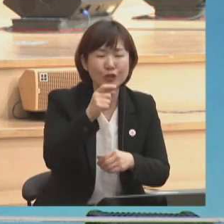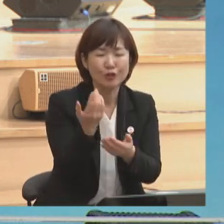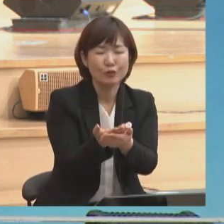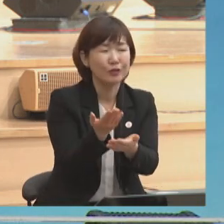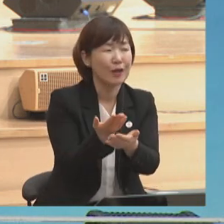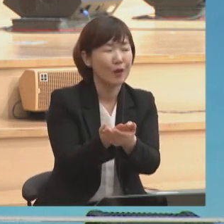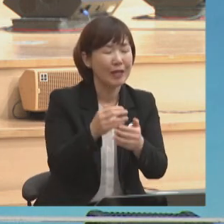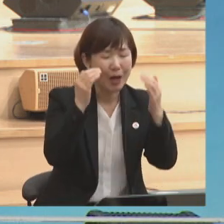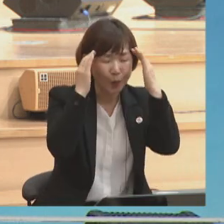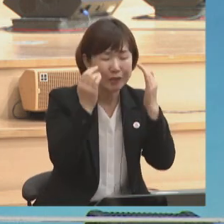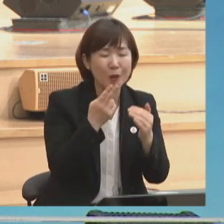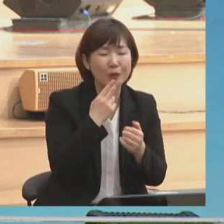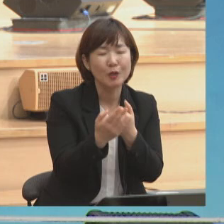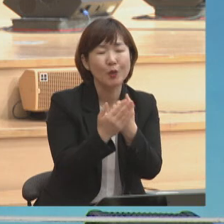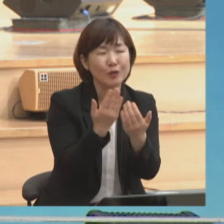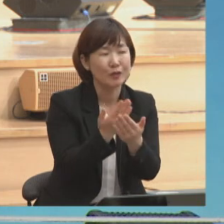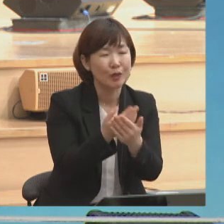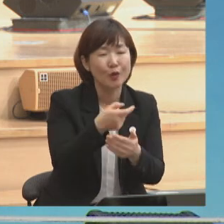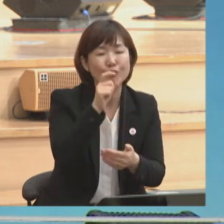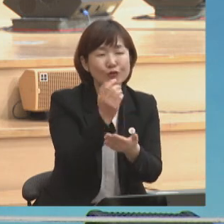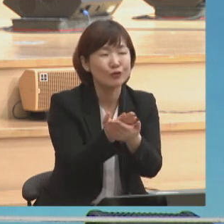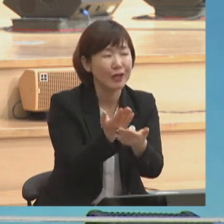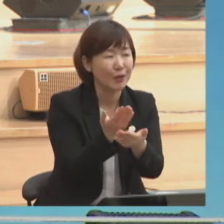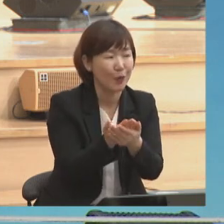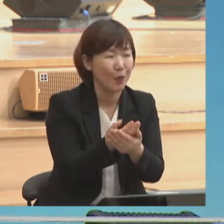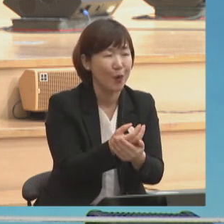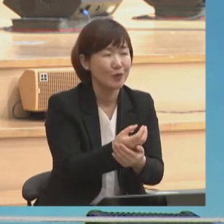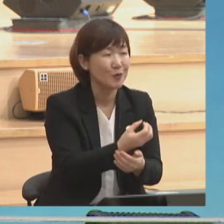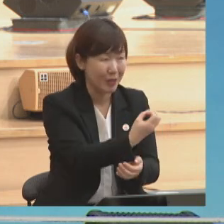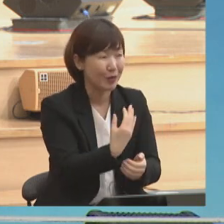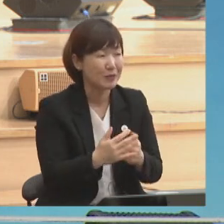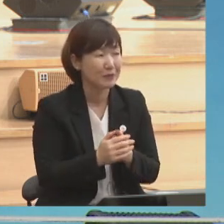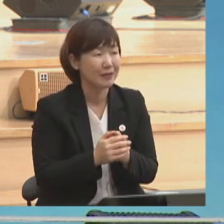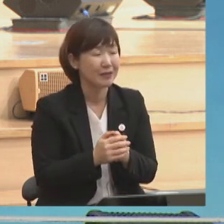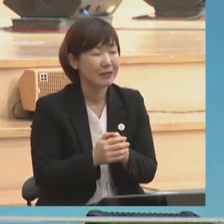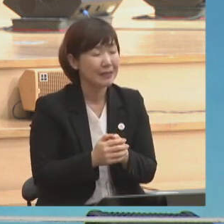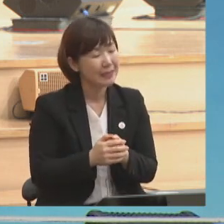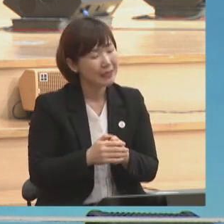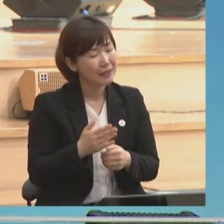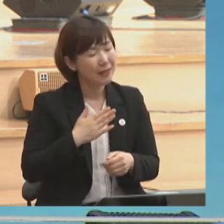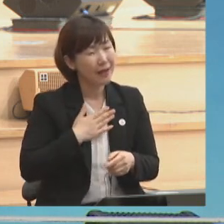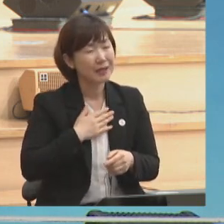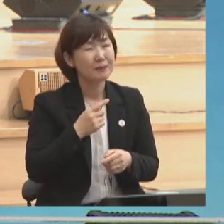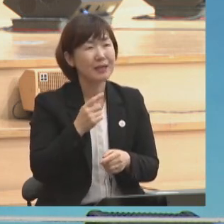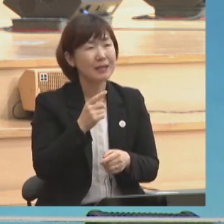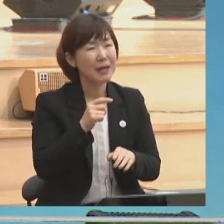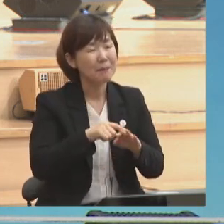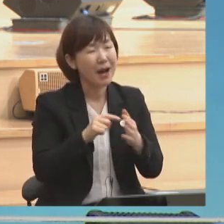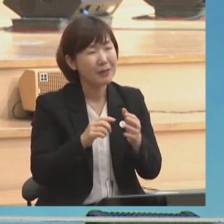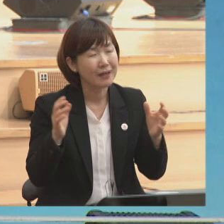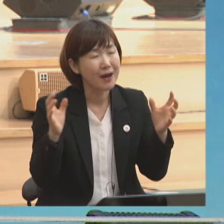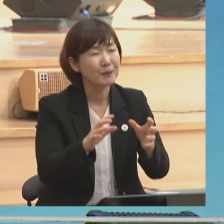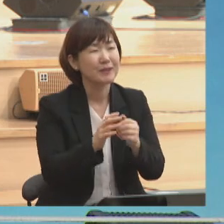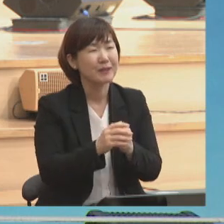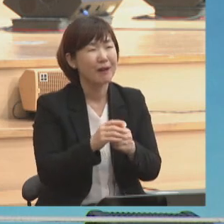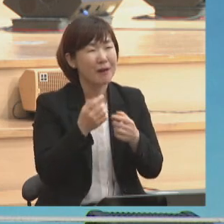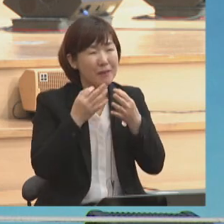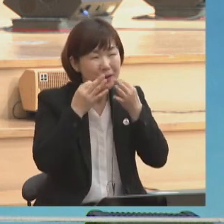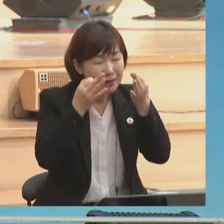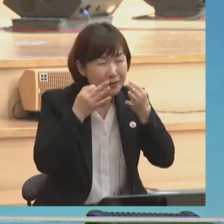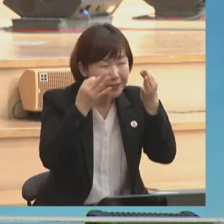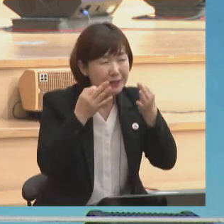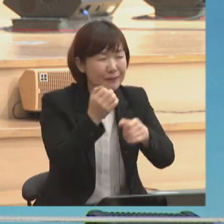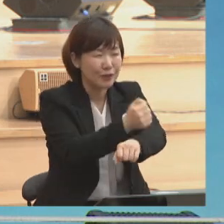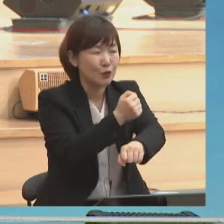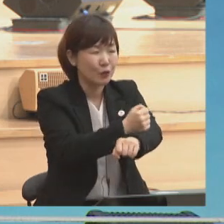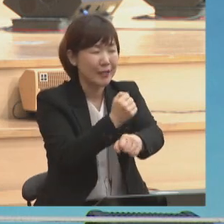고생하지 않게 해달라고 그렇게 말하고 있어요. 여러분, 여러분 우리가 진짜 마음을 다해서 그 영혼을 사랑해서 정말 공을 들이고 막